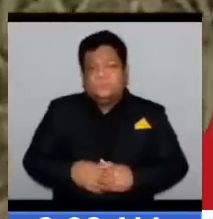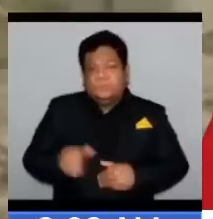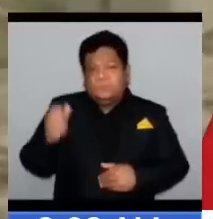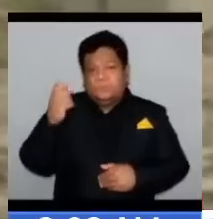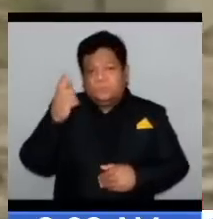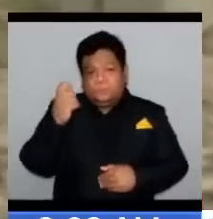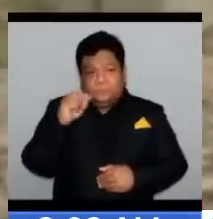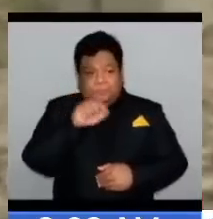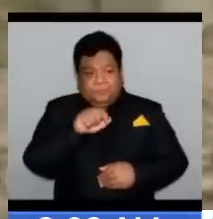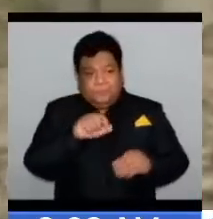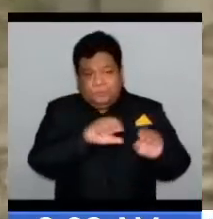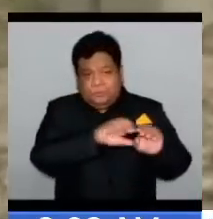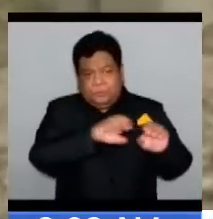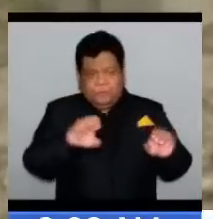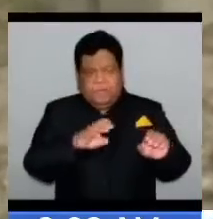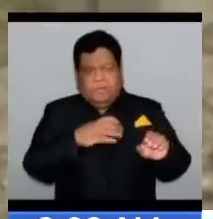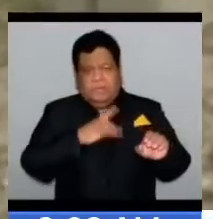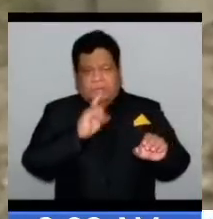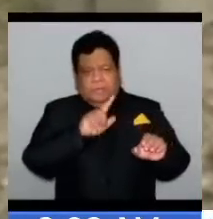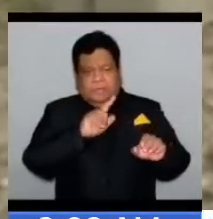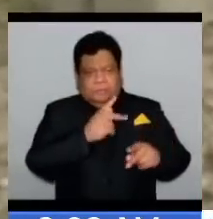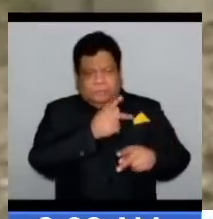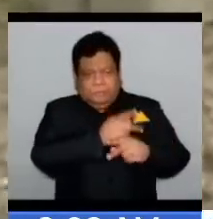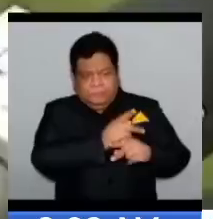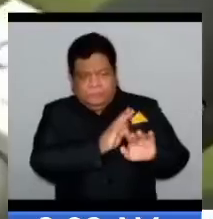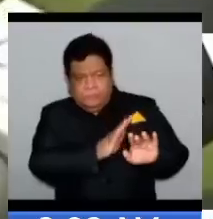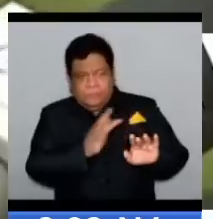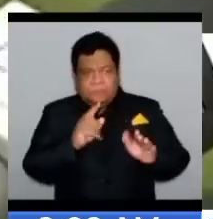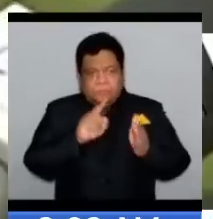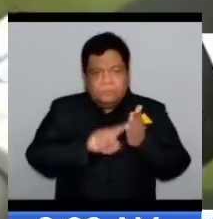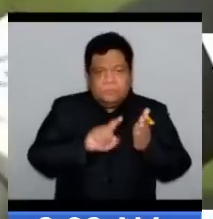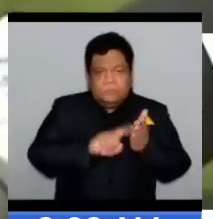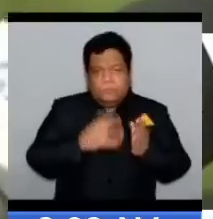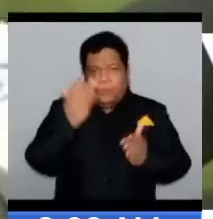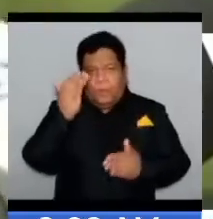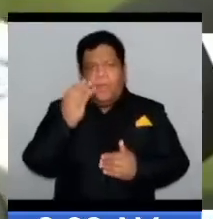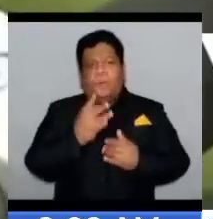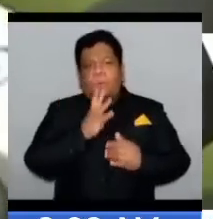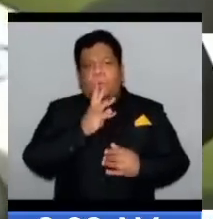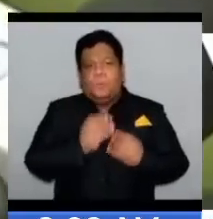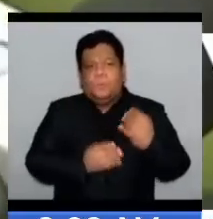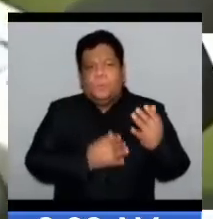habang inaalam pa ang dahilan ng pagliyab ng tubig. There's a portion na may